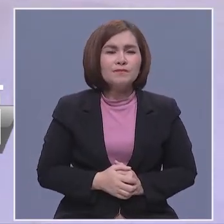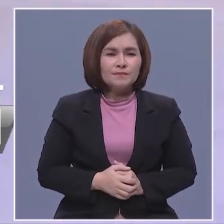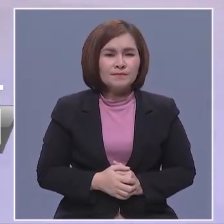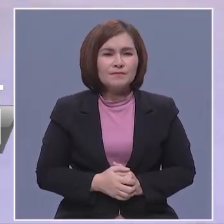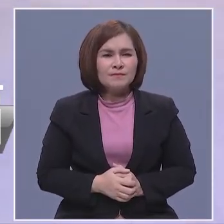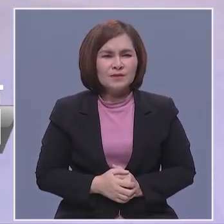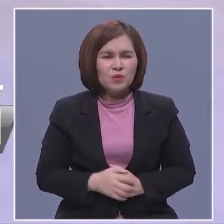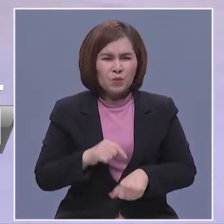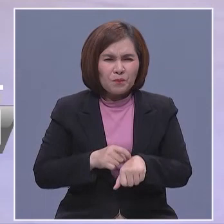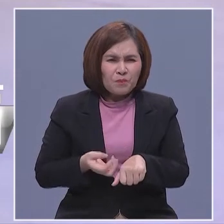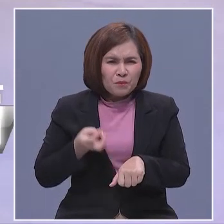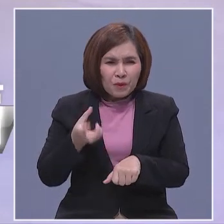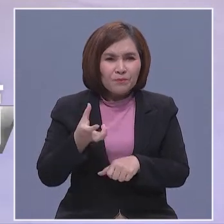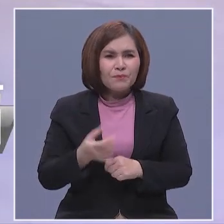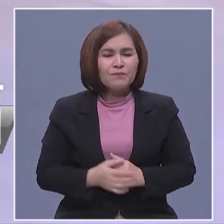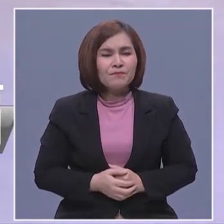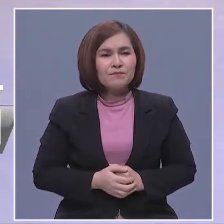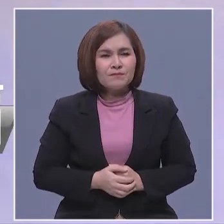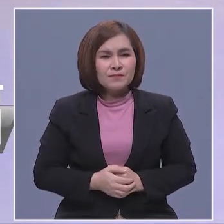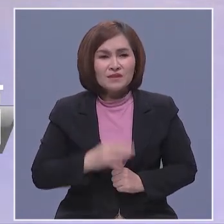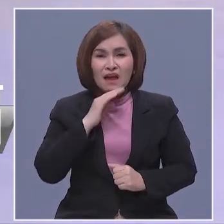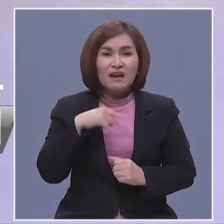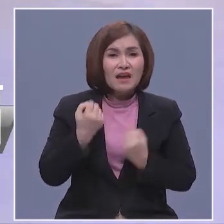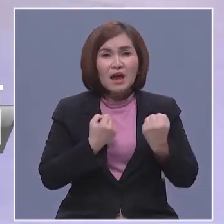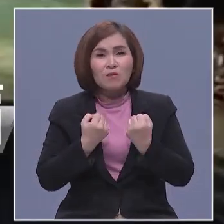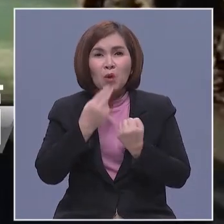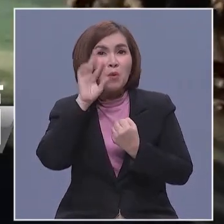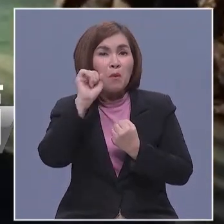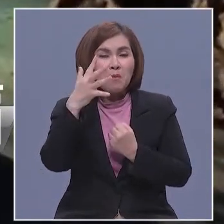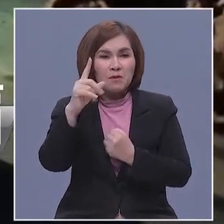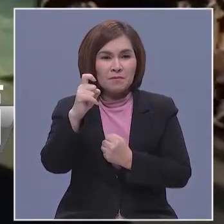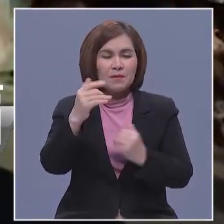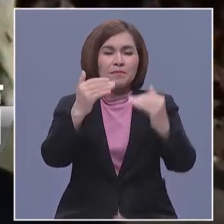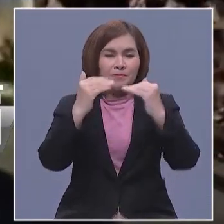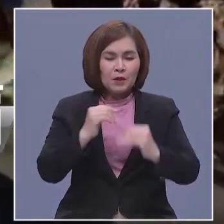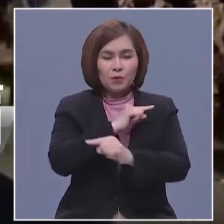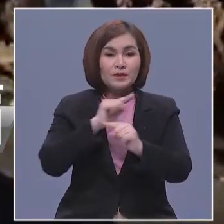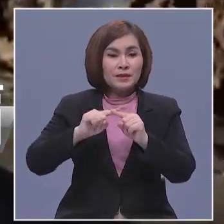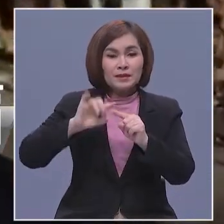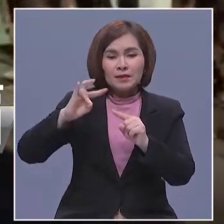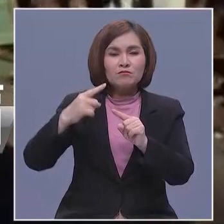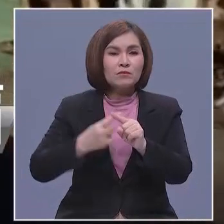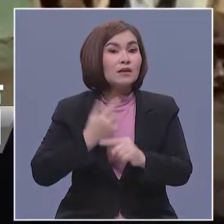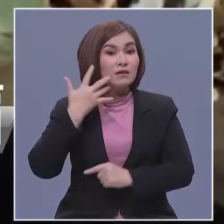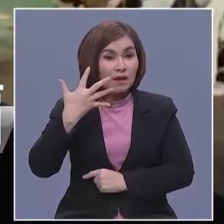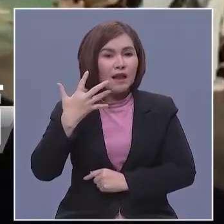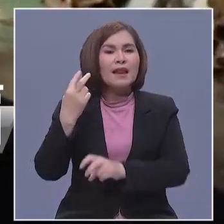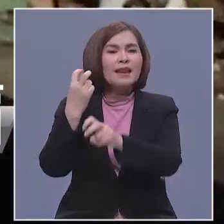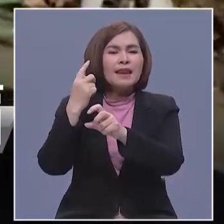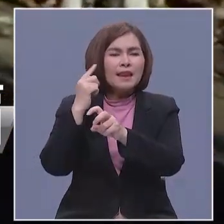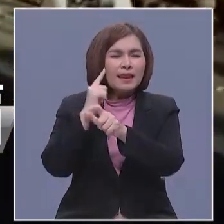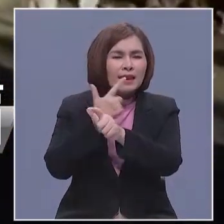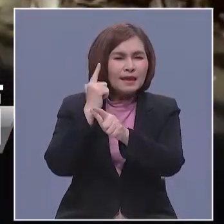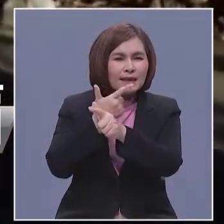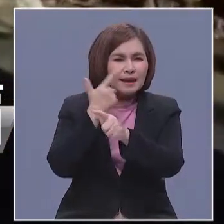วินาทีเดียวจริงๆถ้าขับรถมาเร็วทำไงต่อมา7พฤษภาคมค่ะเหล็กที่ยึดโครงสร้างชิ้นส่วนค